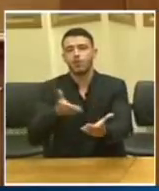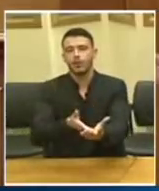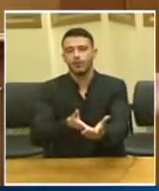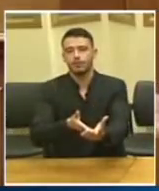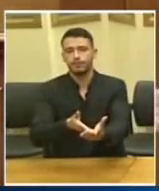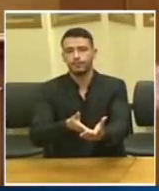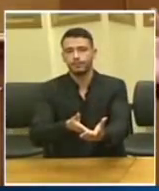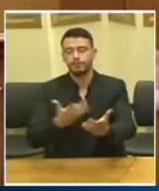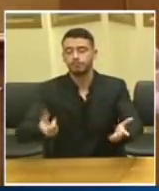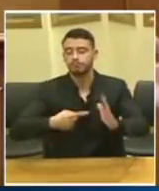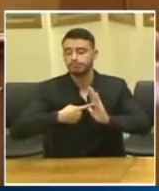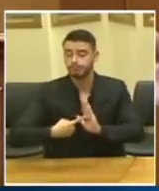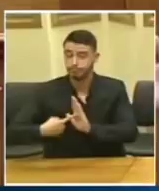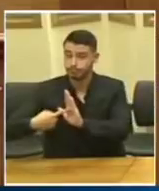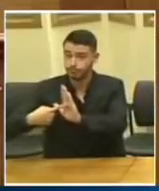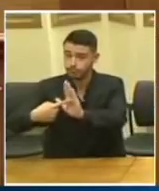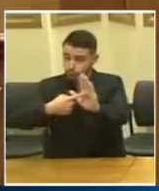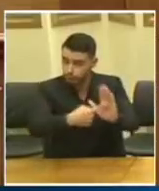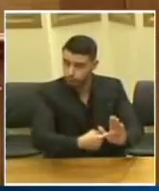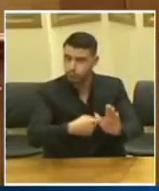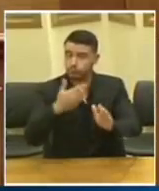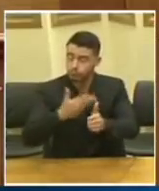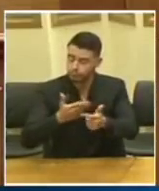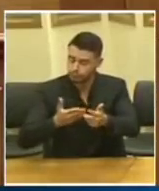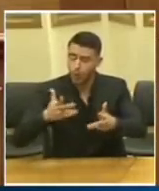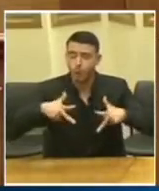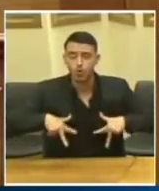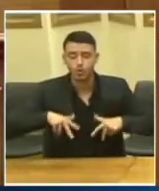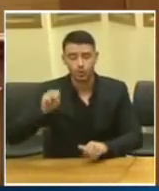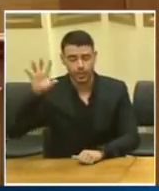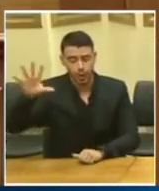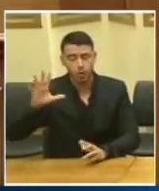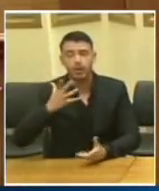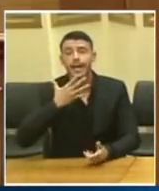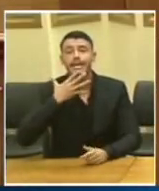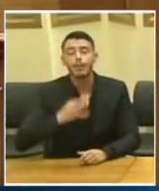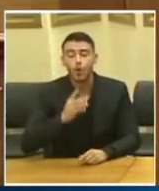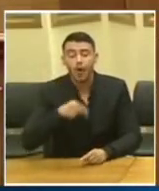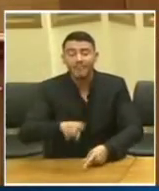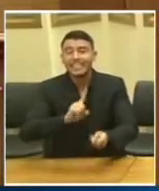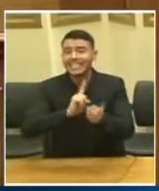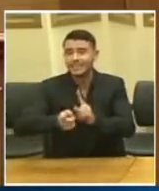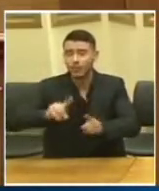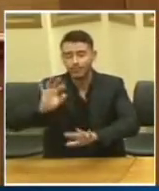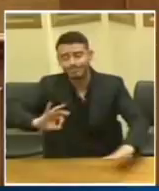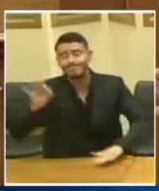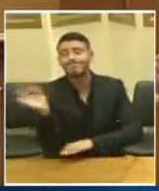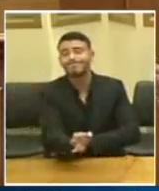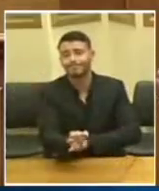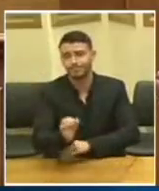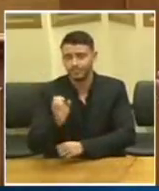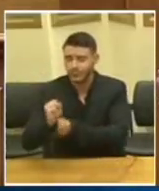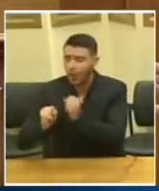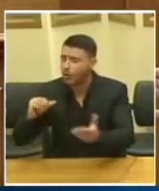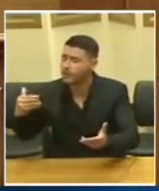Σας παρουσιάσαμε το γιατί θεωρούμε, και εγώ και ο κύριος Κοτζιάς, ότι είναι η καλύτερη που είχε ποτέ η χώρα τα τελευταία χρόνια. Μπορεί να υπάρχουν αντιρρήσεις σε